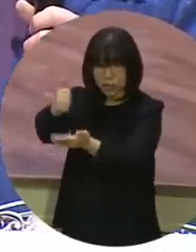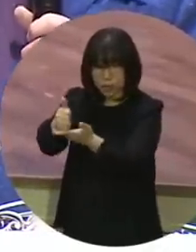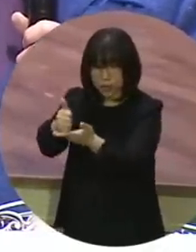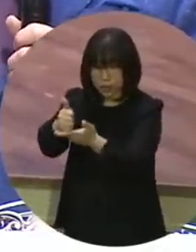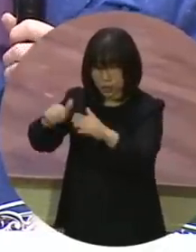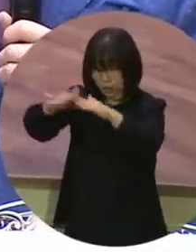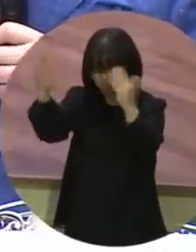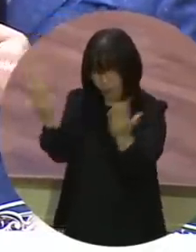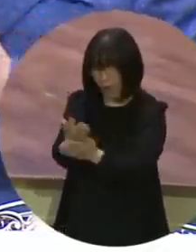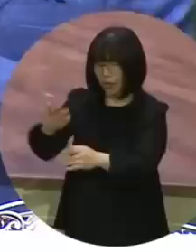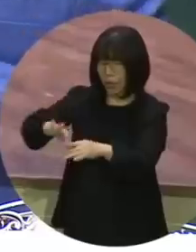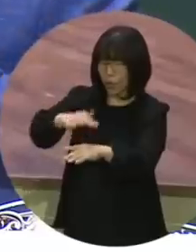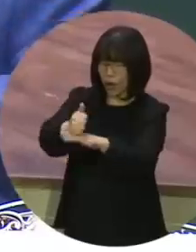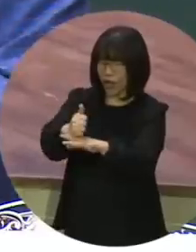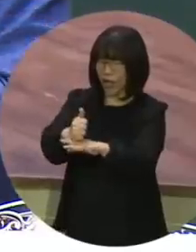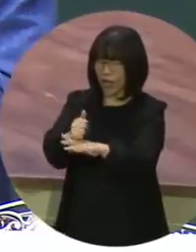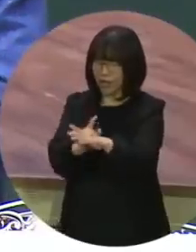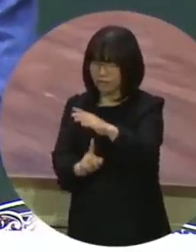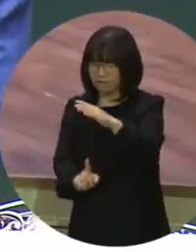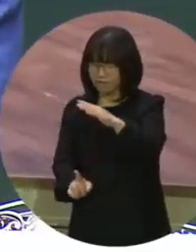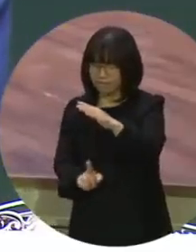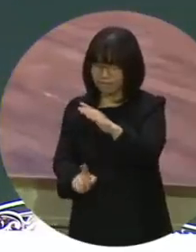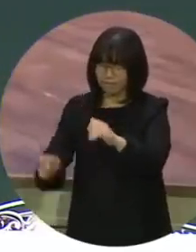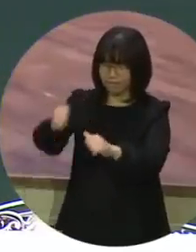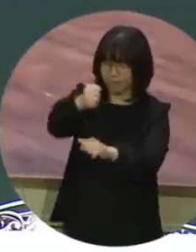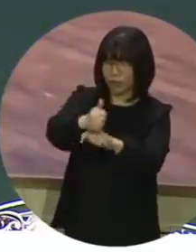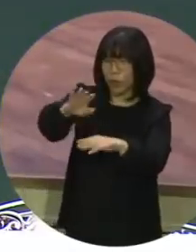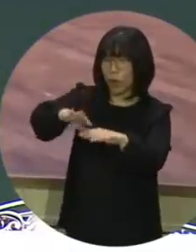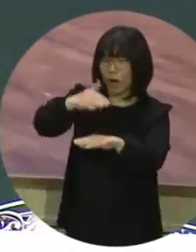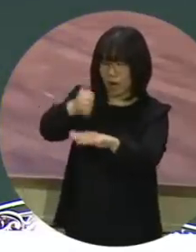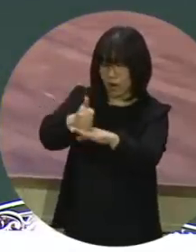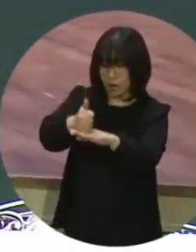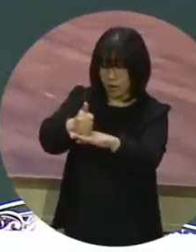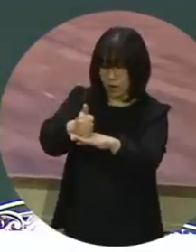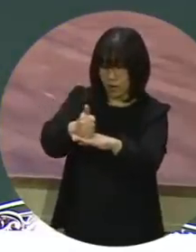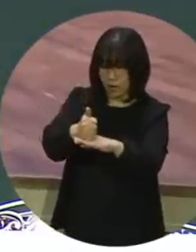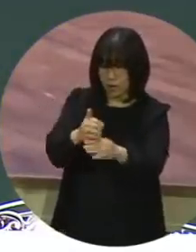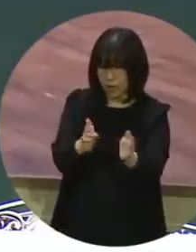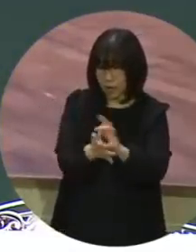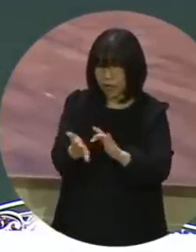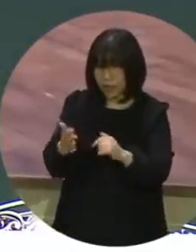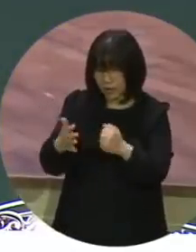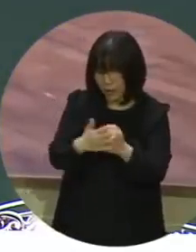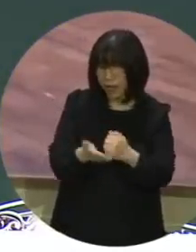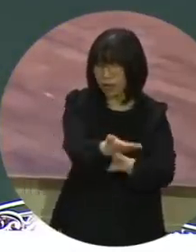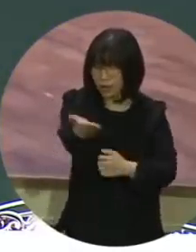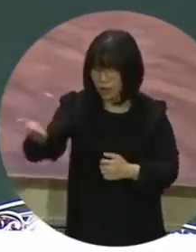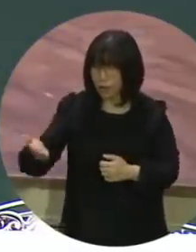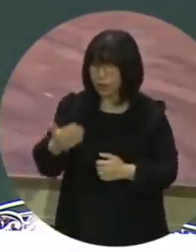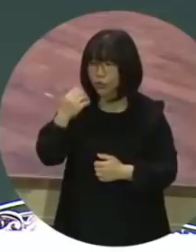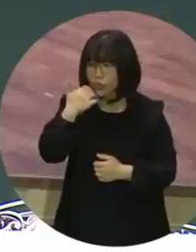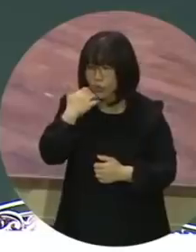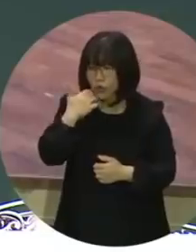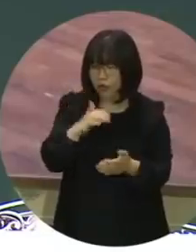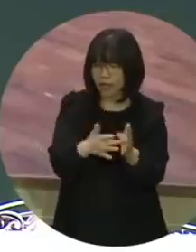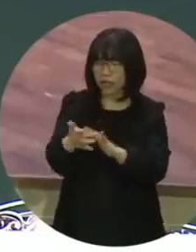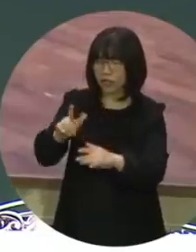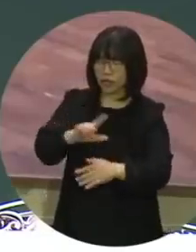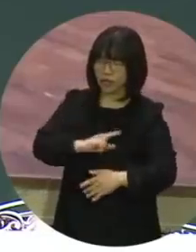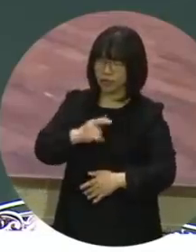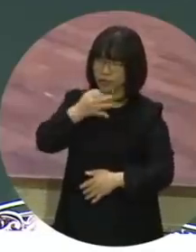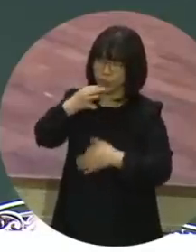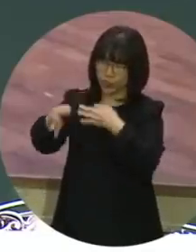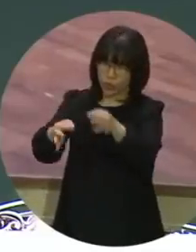왕이에요. 아멘. 그래서 여러분 힘들고 어려울 때 누구 이름 부르라? 환난 날에 나를 부르라. 내가 너를 건지리니 너가